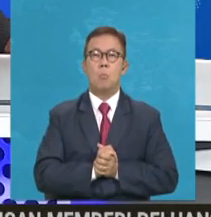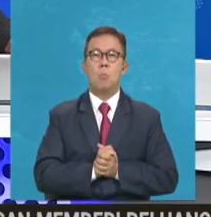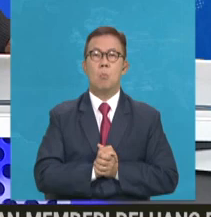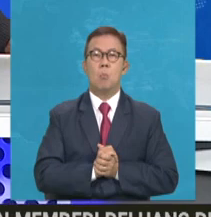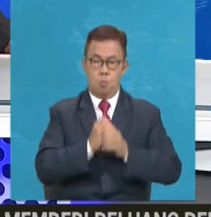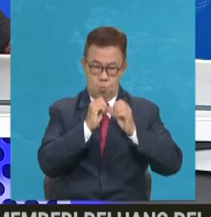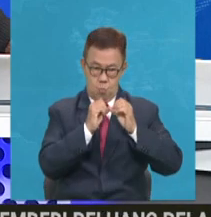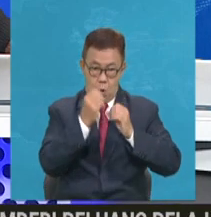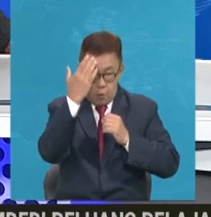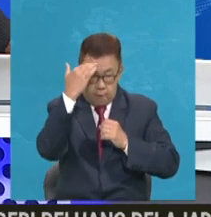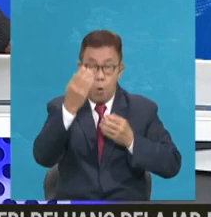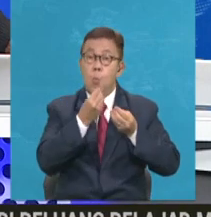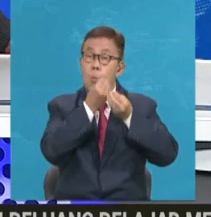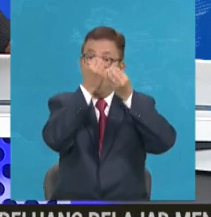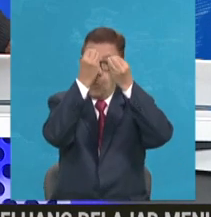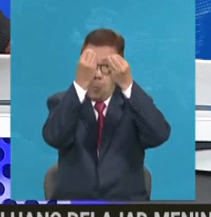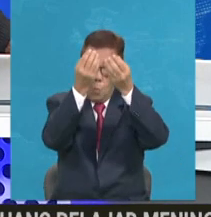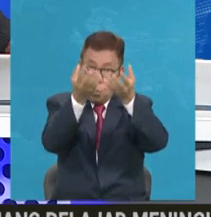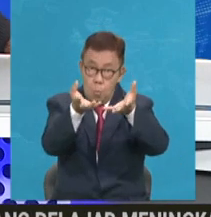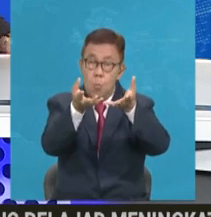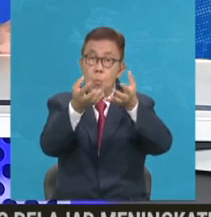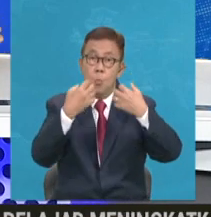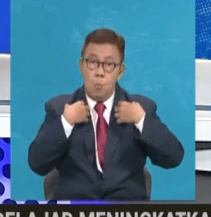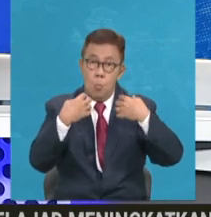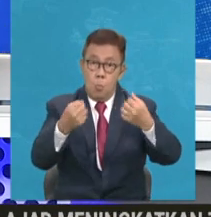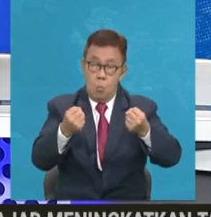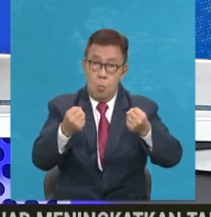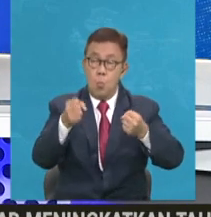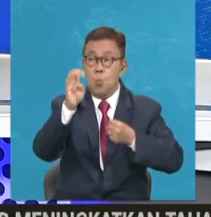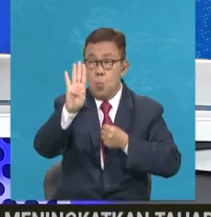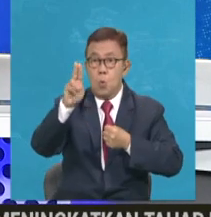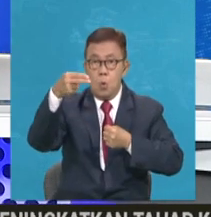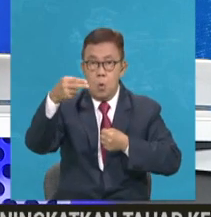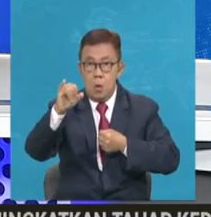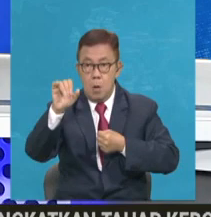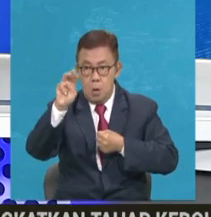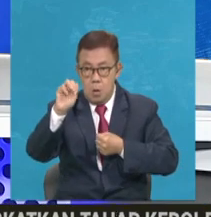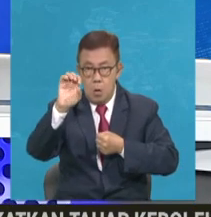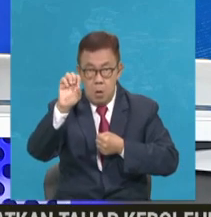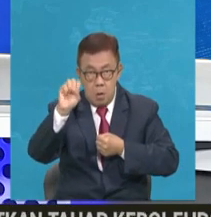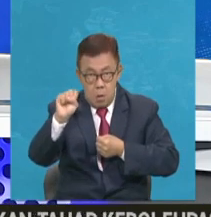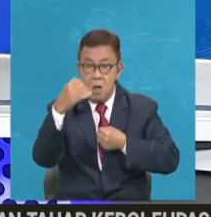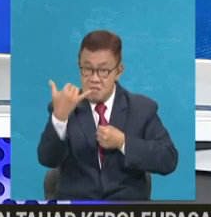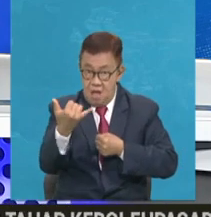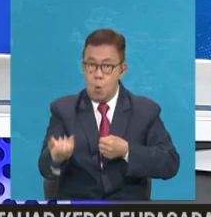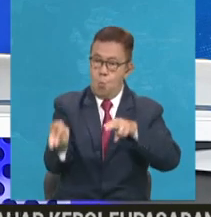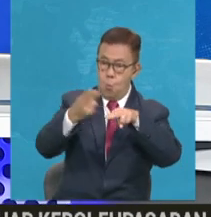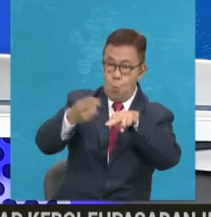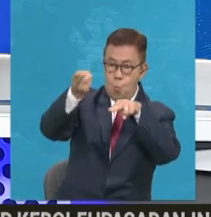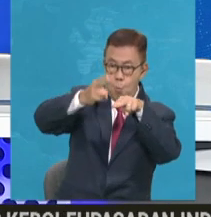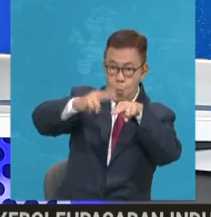sistem maklumat dan pengurusan penjagaan kesehatan Brunei Darussalam rohims yang sedang ada kini diperhatikan